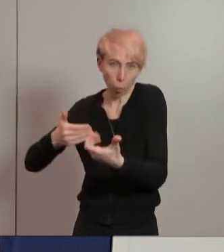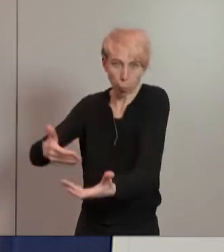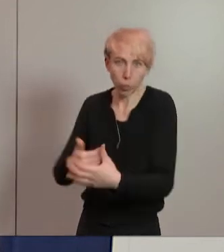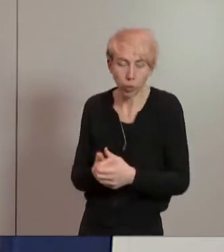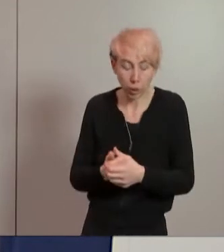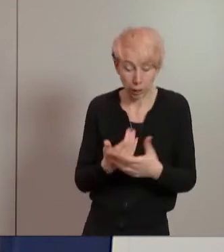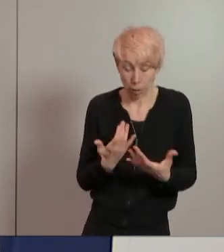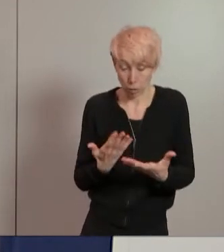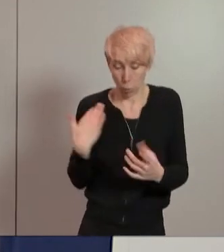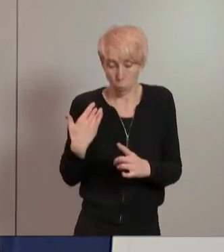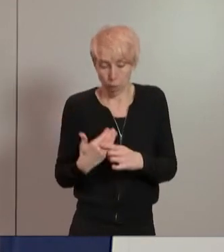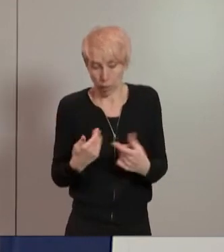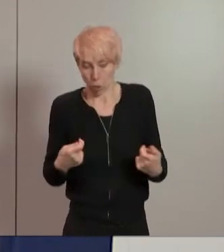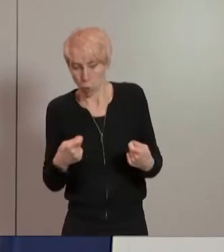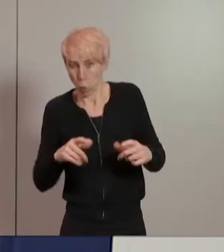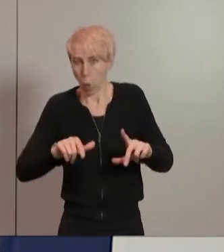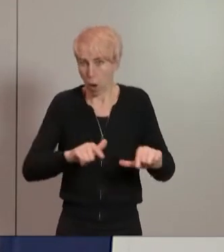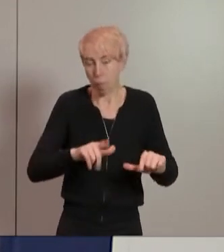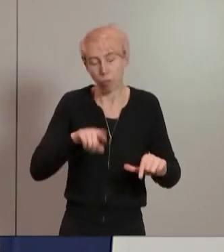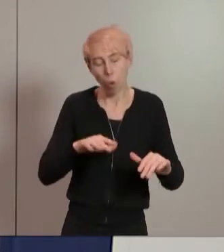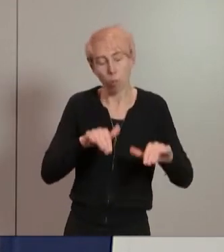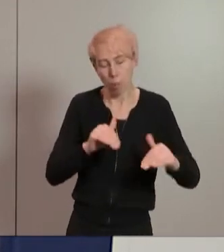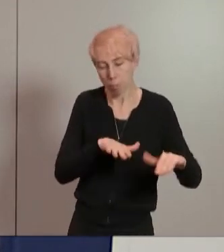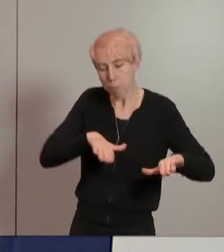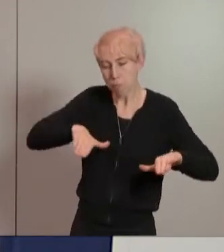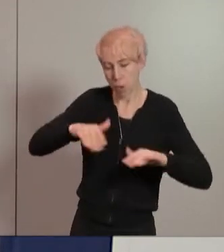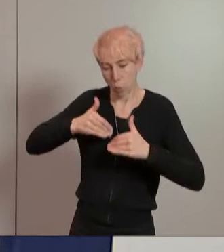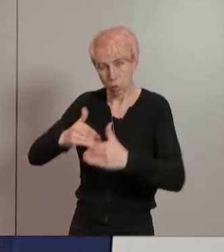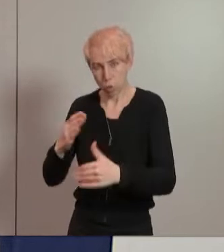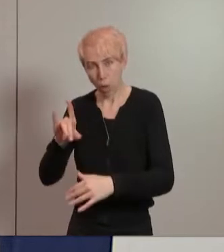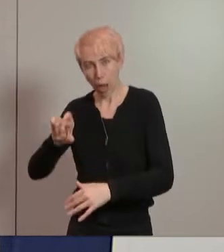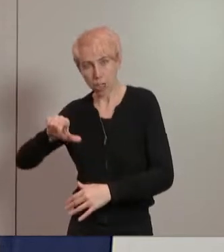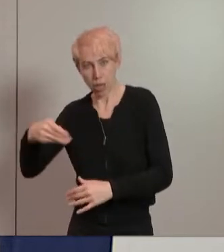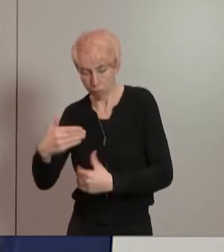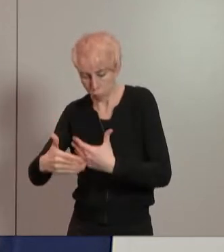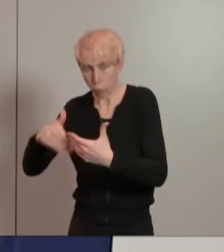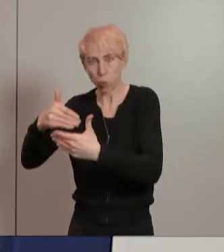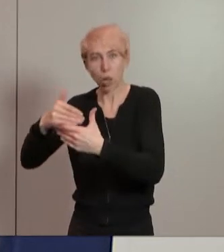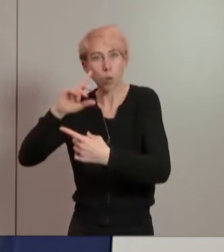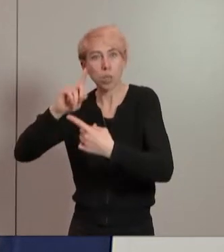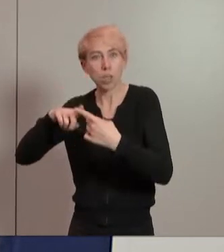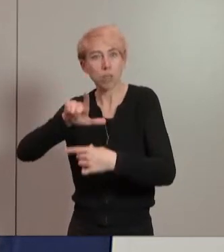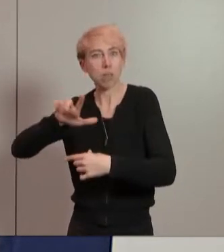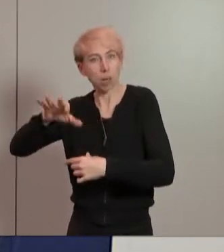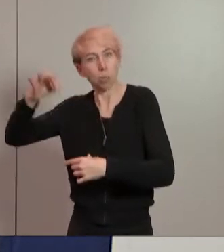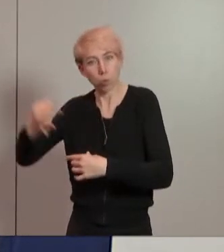social, la poursuite de la construction de logements HLM avec toujours cet objectif à atteindre des